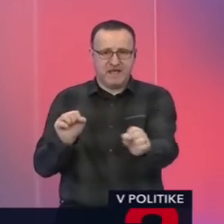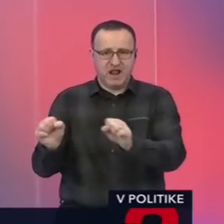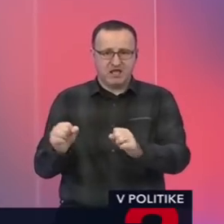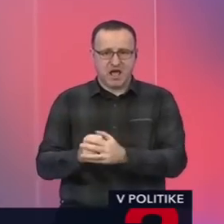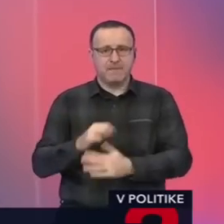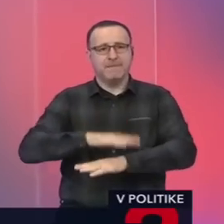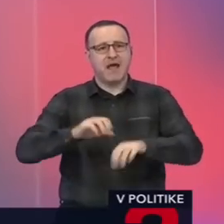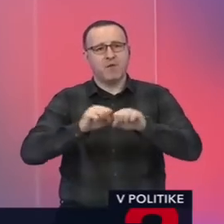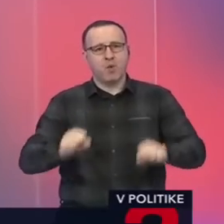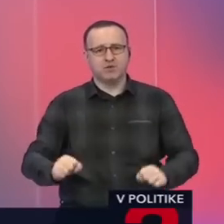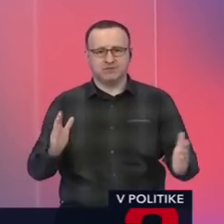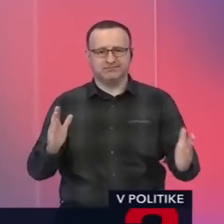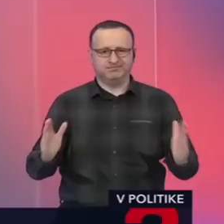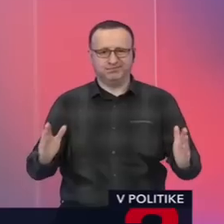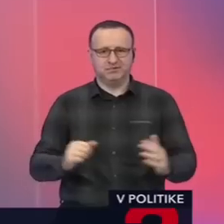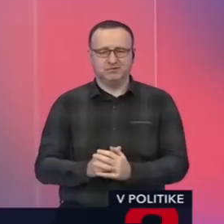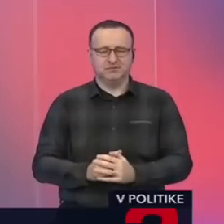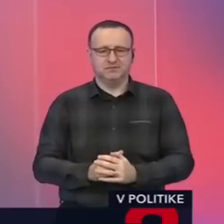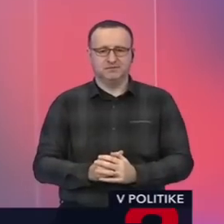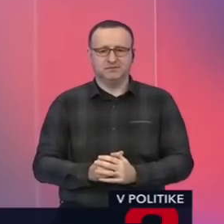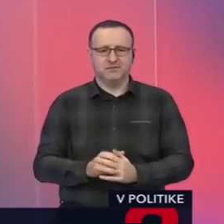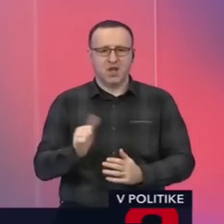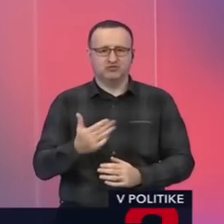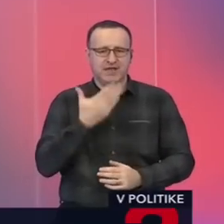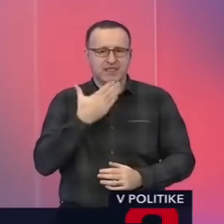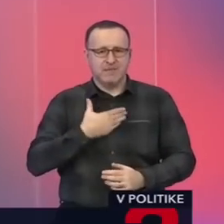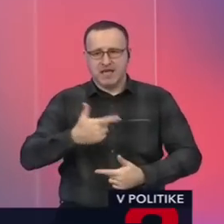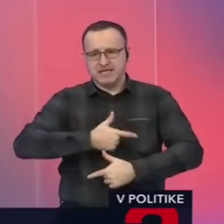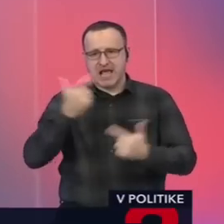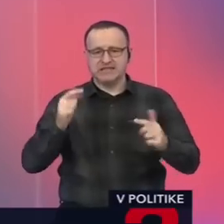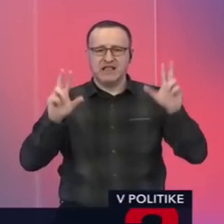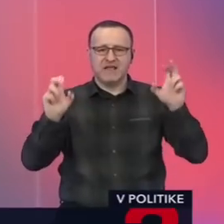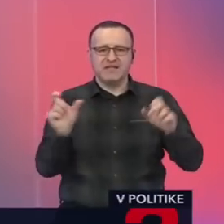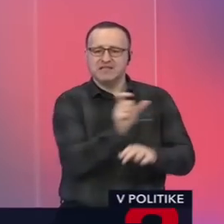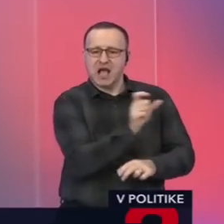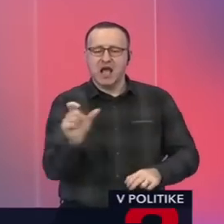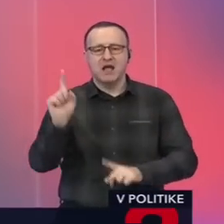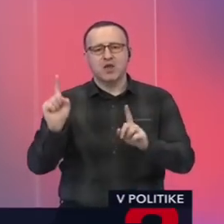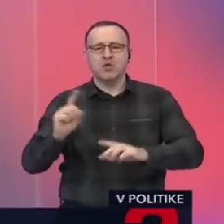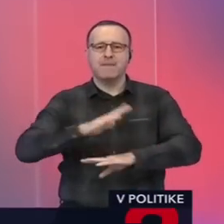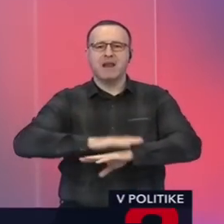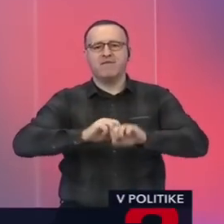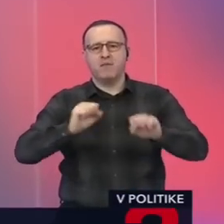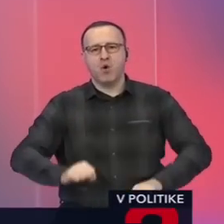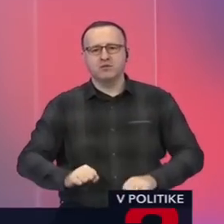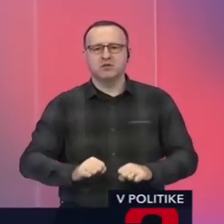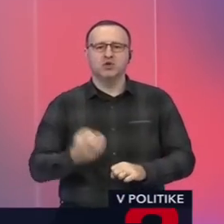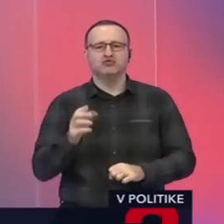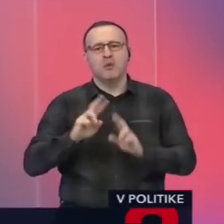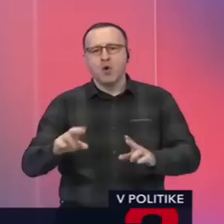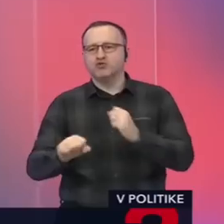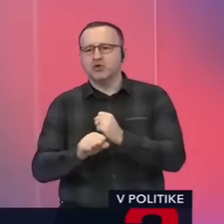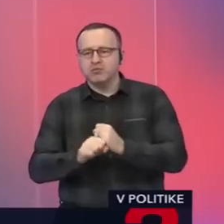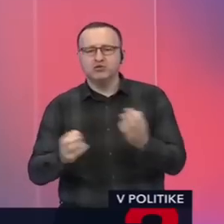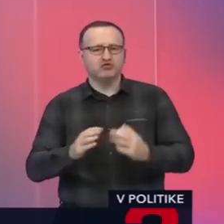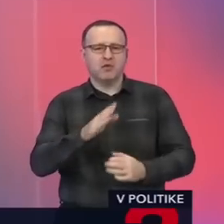bola vlastne poverená a nemá jasne zadefinované niektoré kompetencie, či sú to teda tie otázky zahraničnej a vnútornej